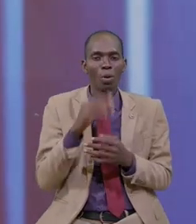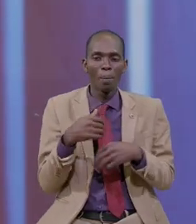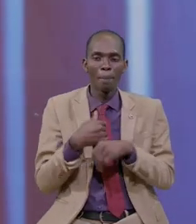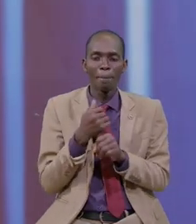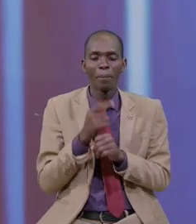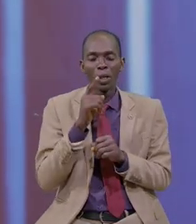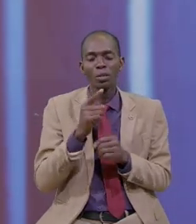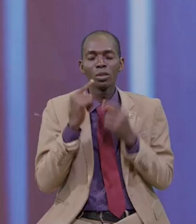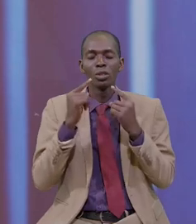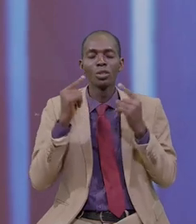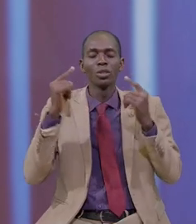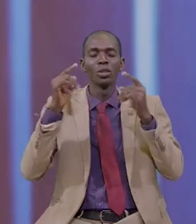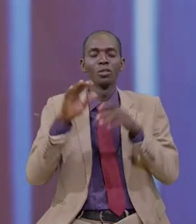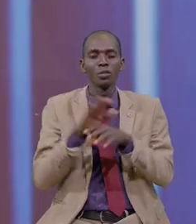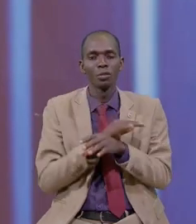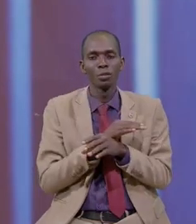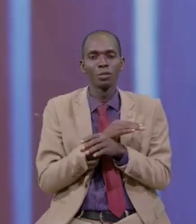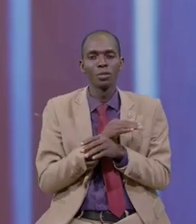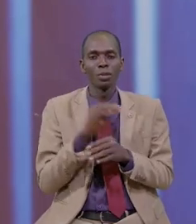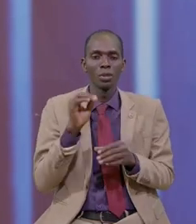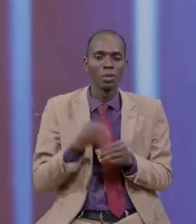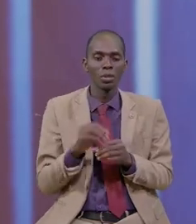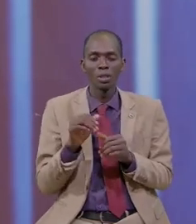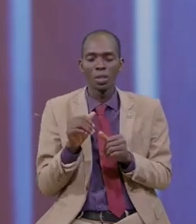qui te permettra de réussir